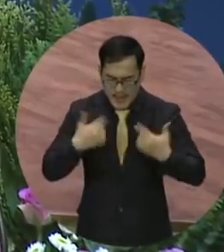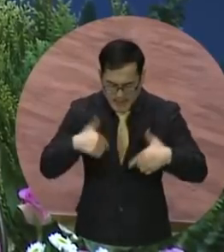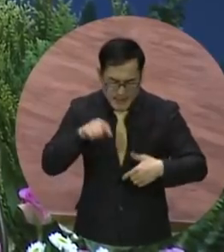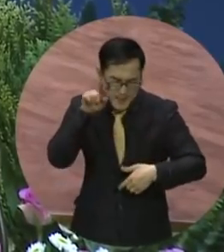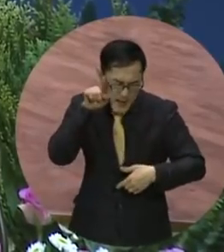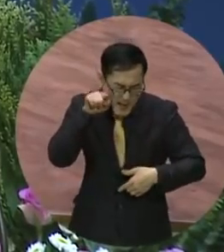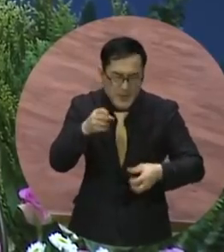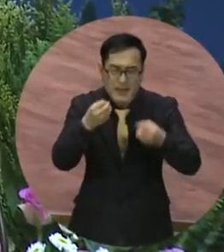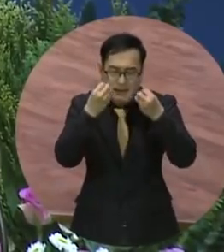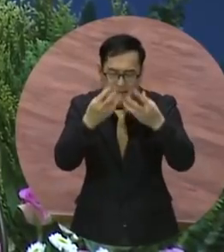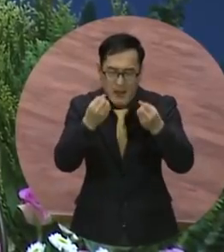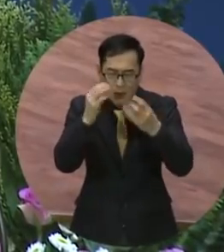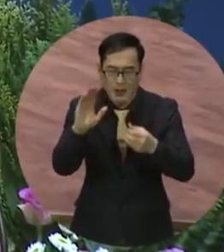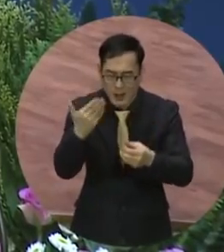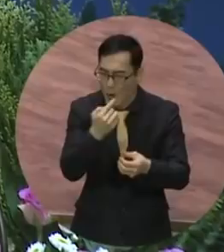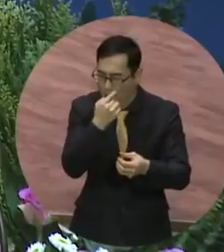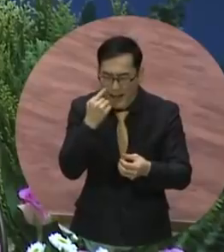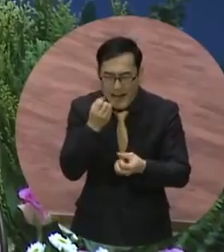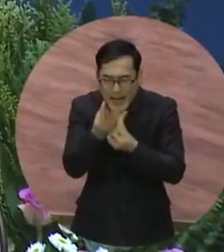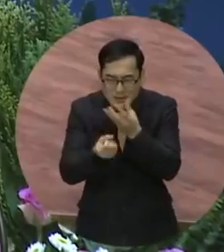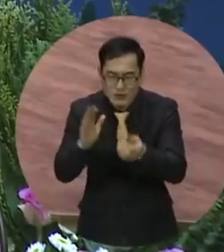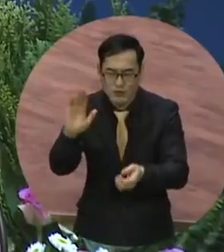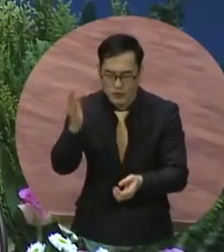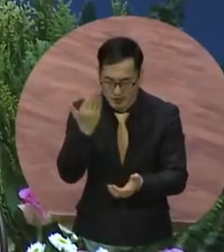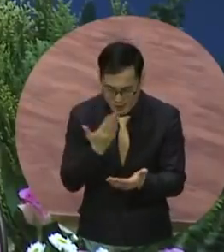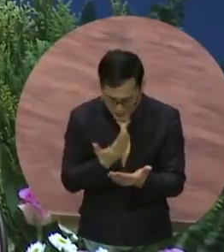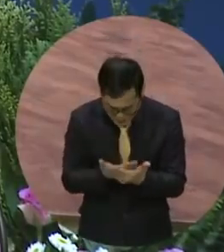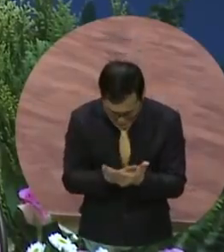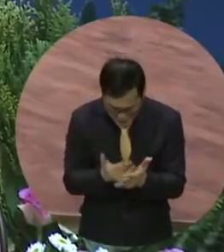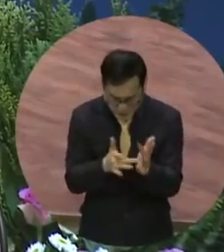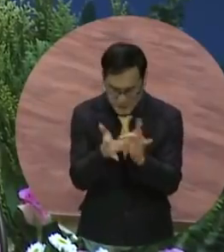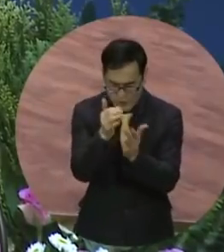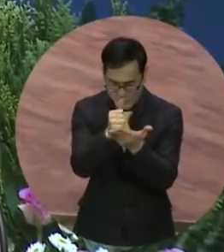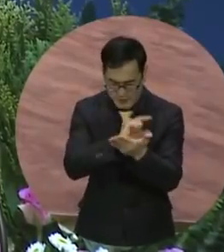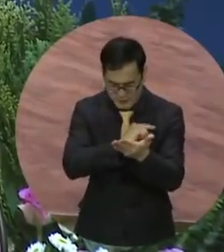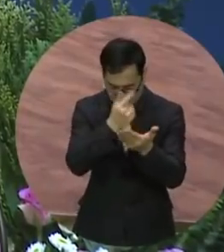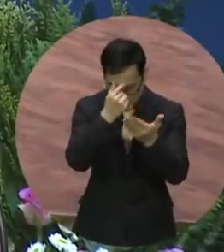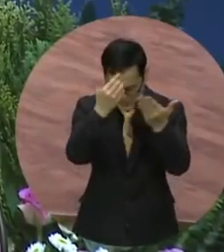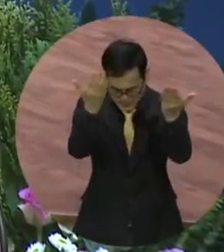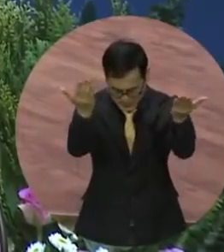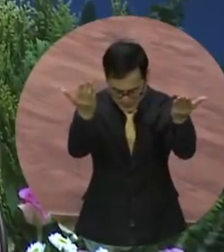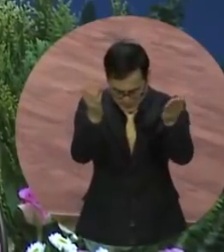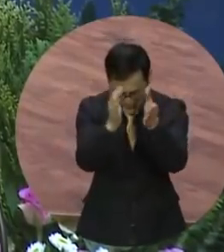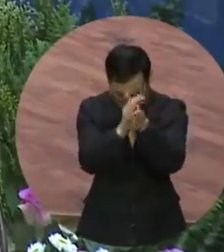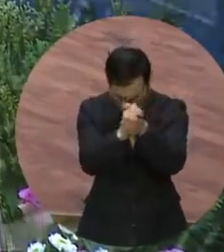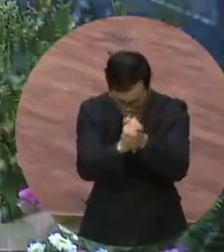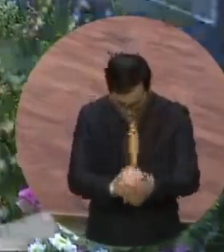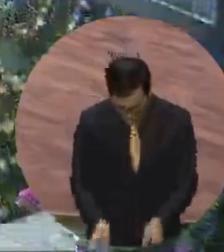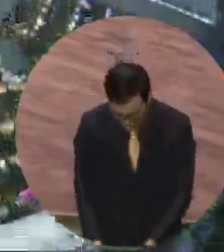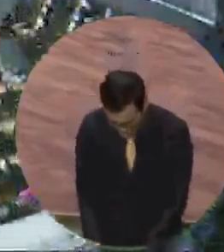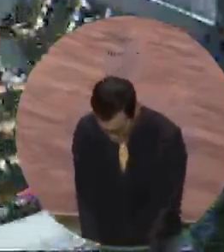만큼 응답이 있게 하여 주옵소서. 예수 이름 받들어 기도합니다. 아멘.